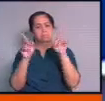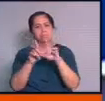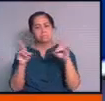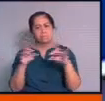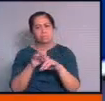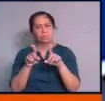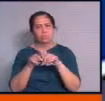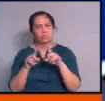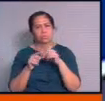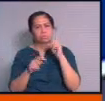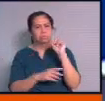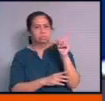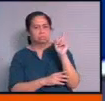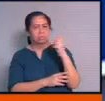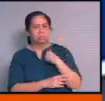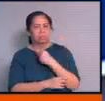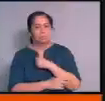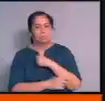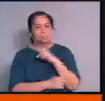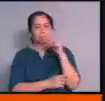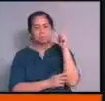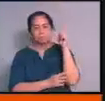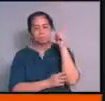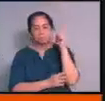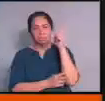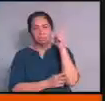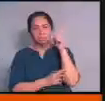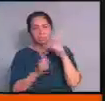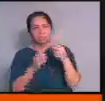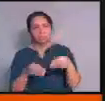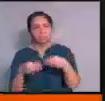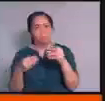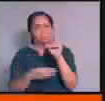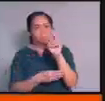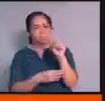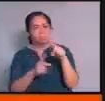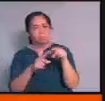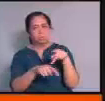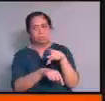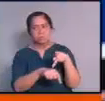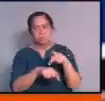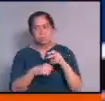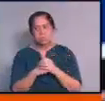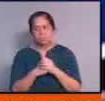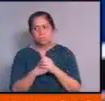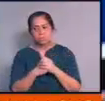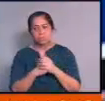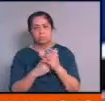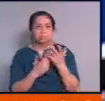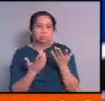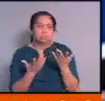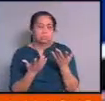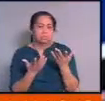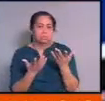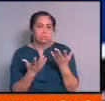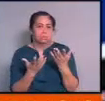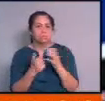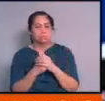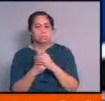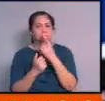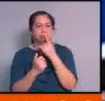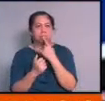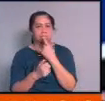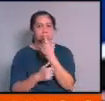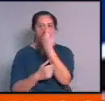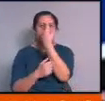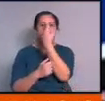ang tila panunumbat ni Senator Leahy sa grants na ibinibigay ng US sa Pilipinas. And apparently, he's